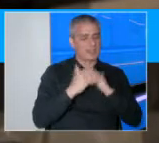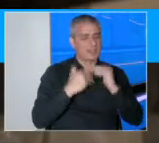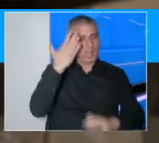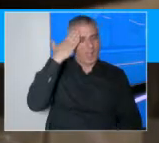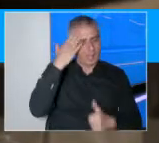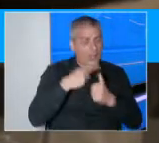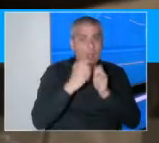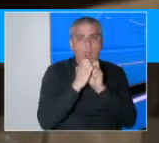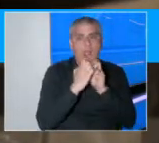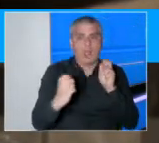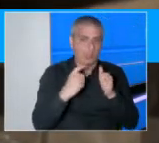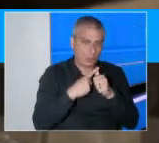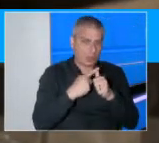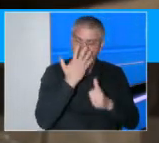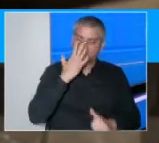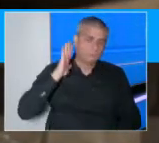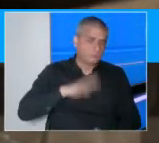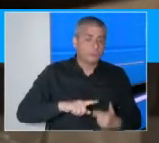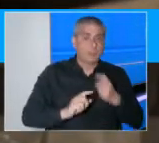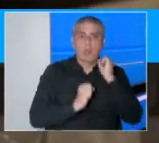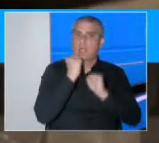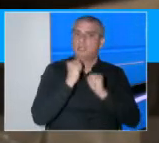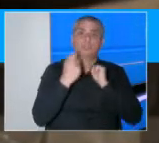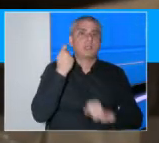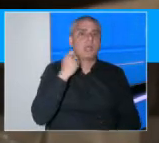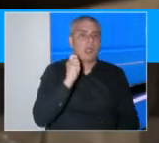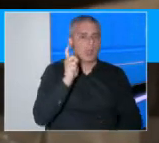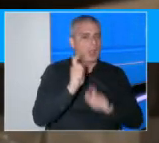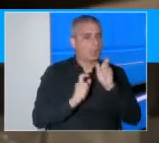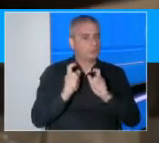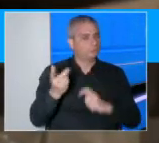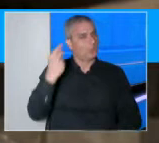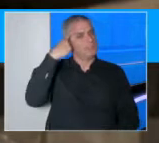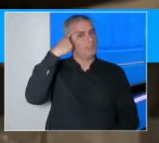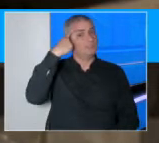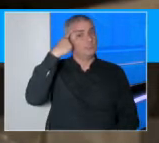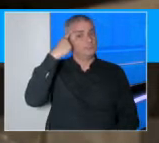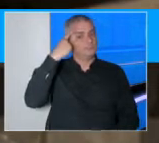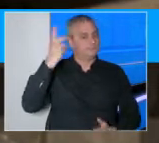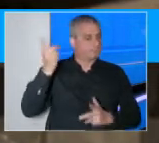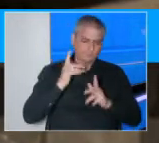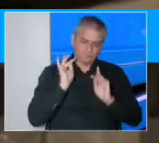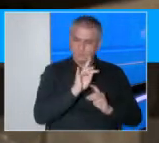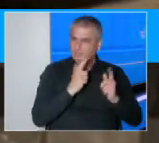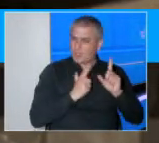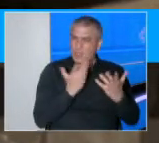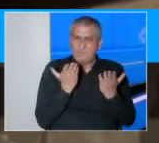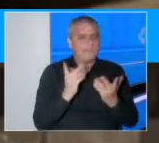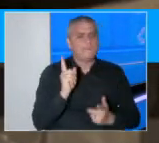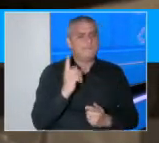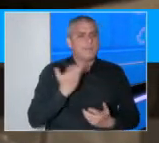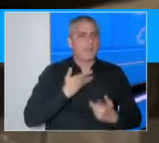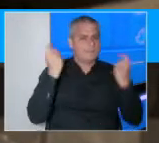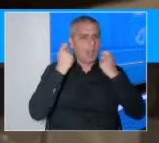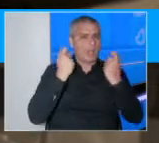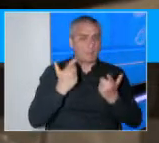הכרה, ארוך, משפיל, קשה, יקר, באנשים שנזכרים כנגד לוחמים. הרי בסופו של דבר מי לוקה בהלם